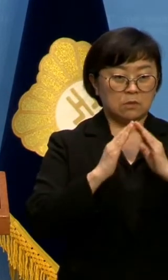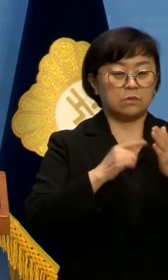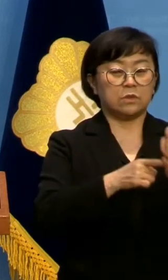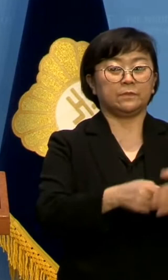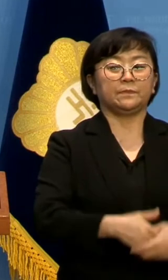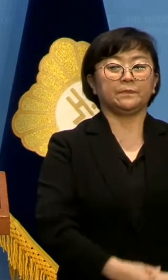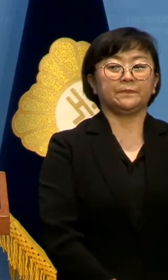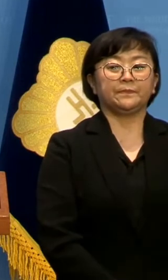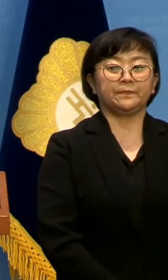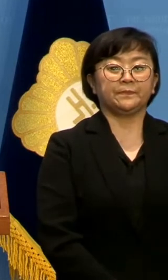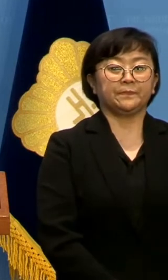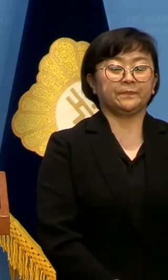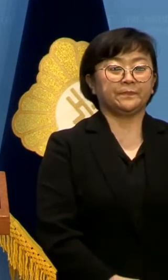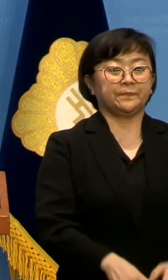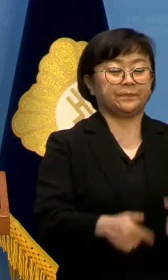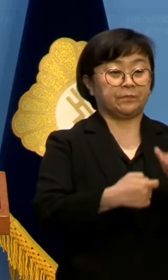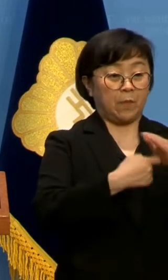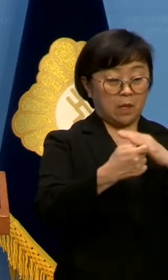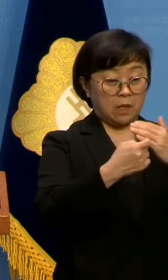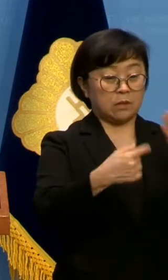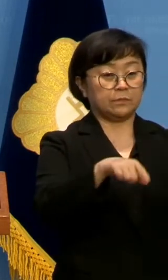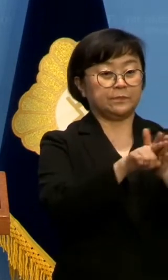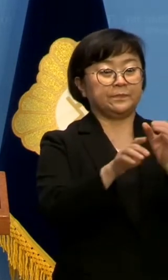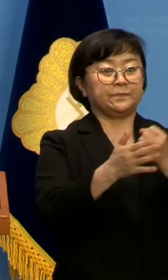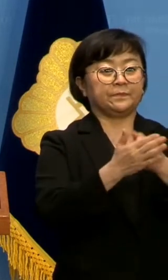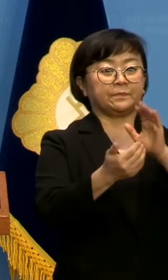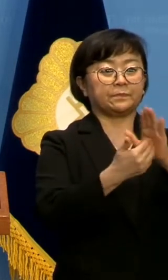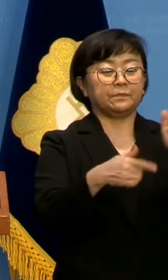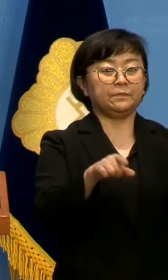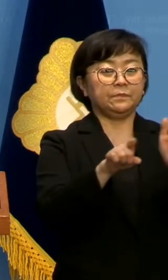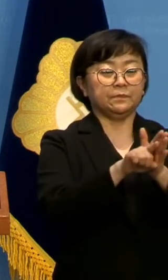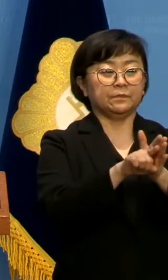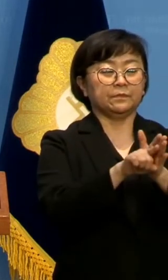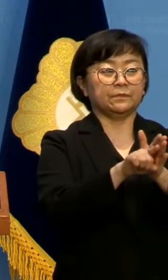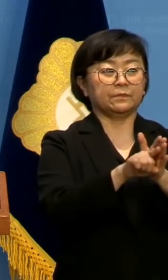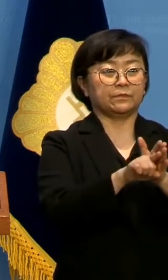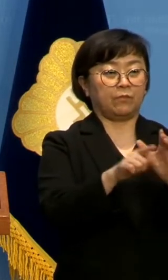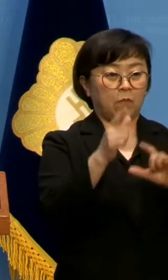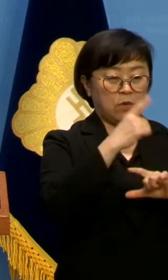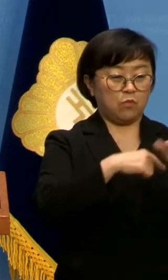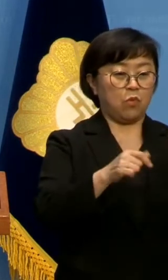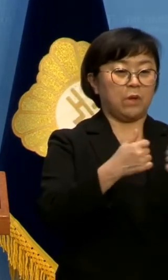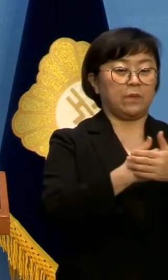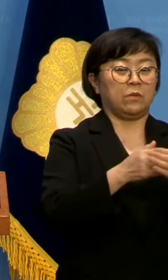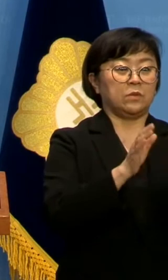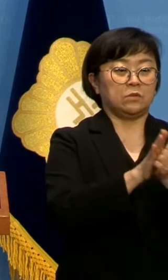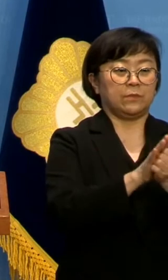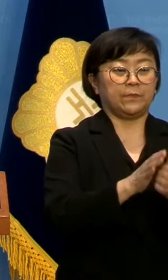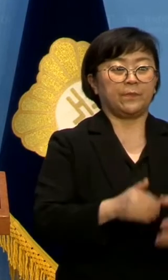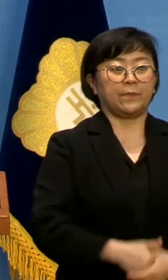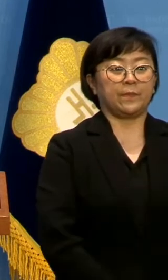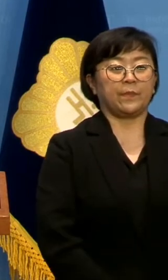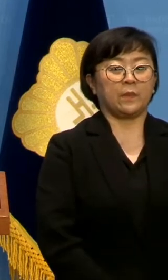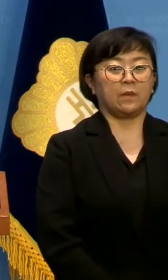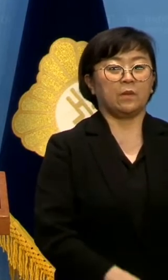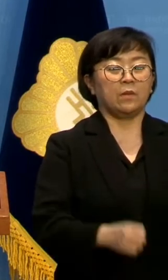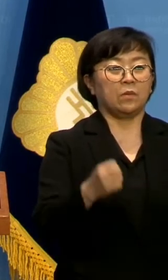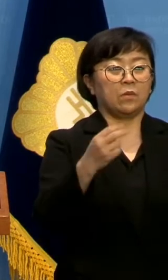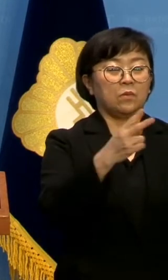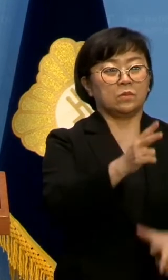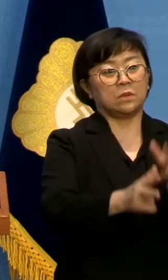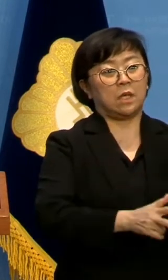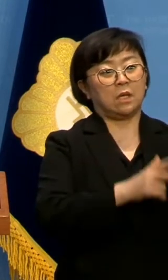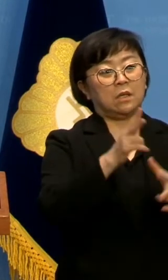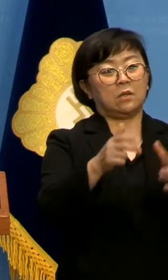추진하겠습니다. 해킹에 대비한 전반적인 보안 시스템 또한 지원하도록 하겠습니다. 또한